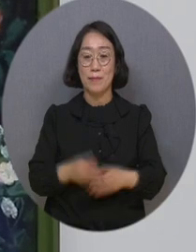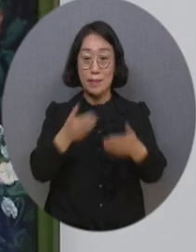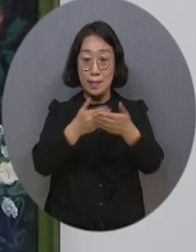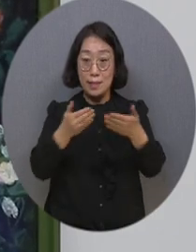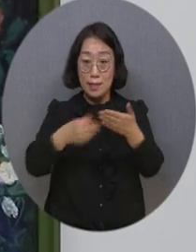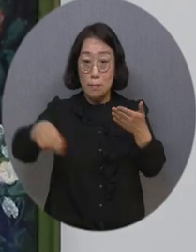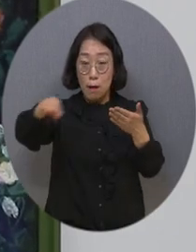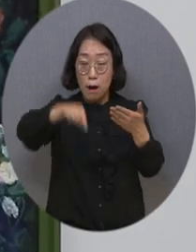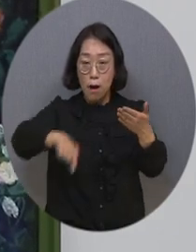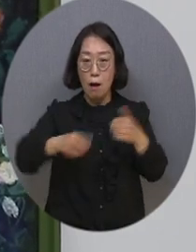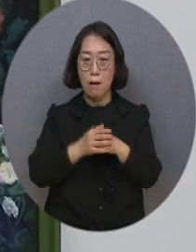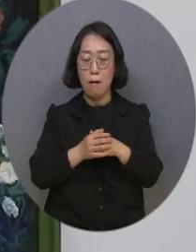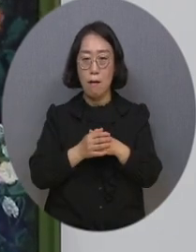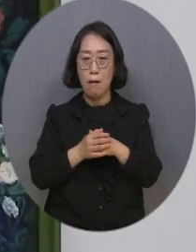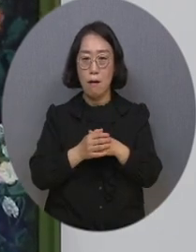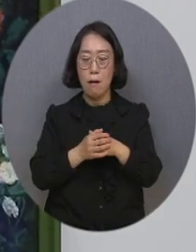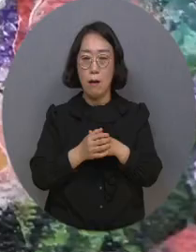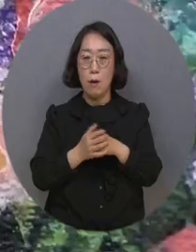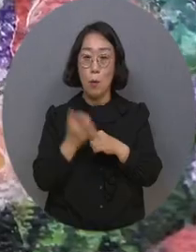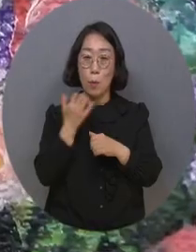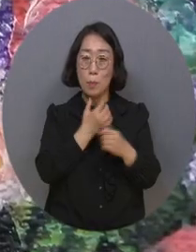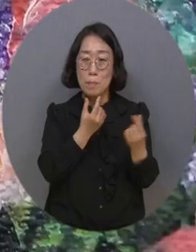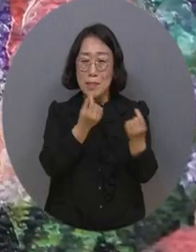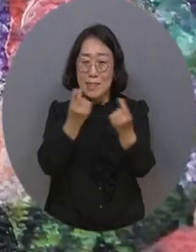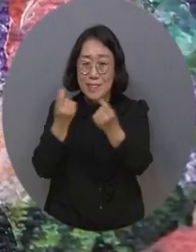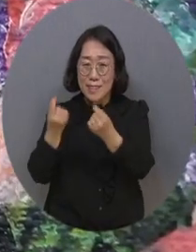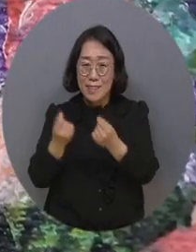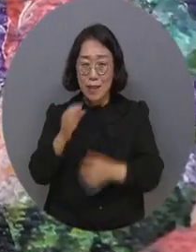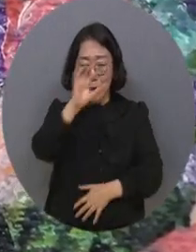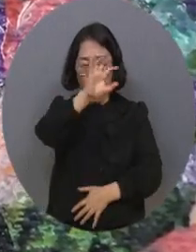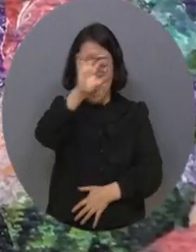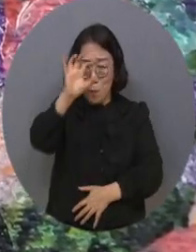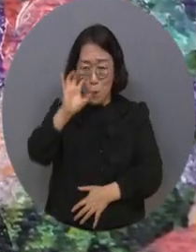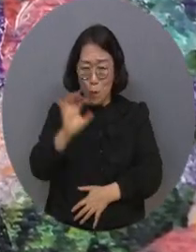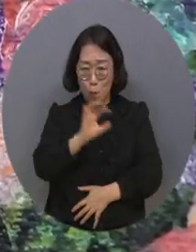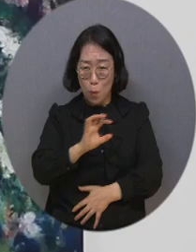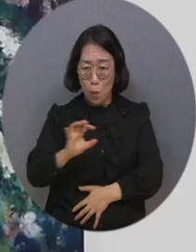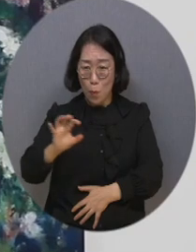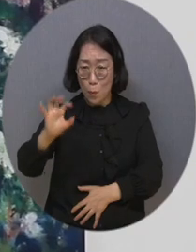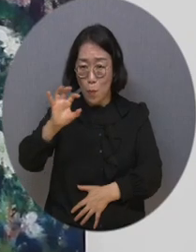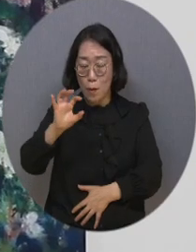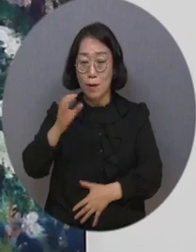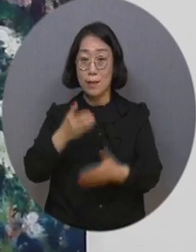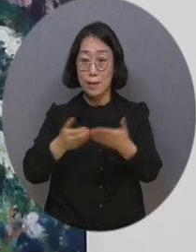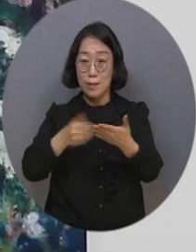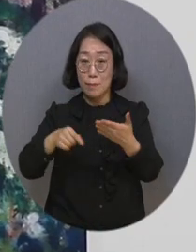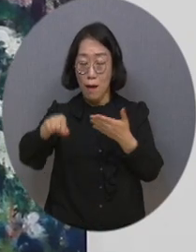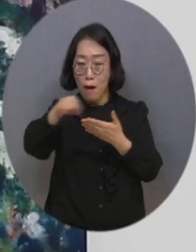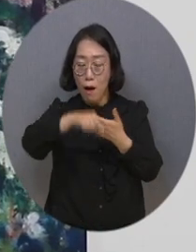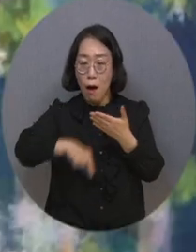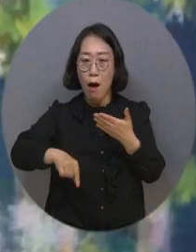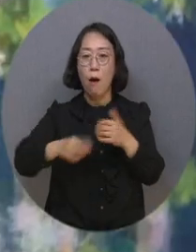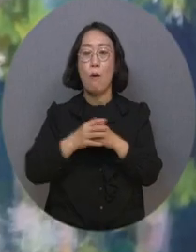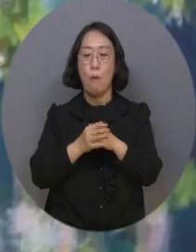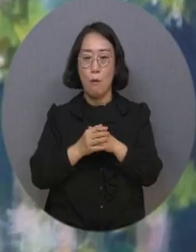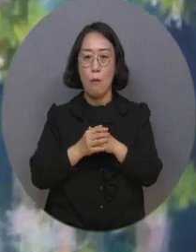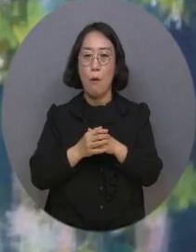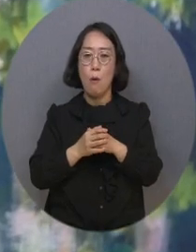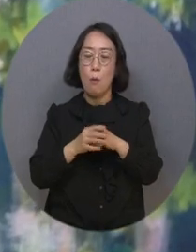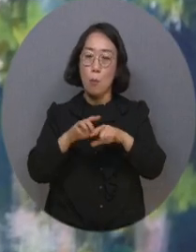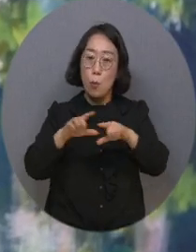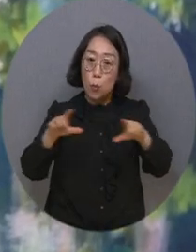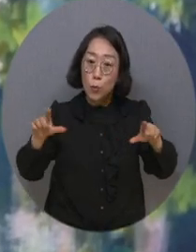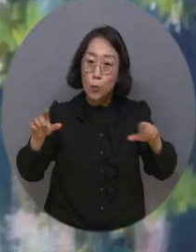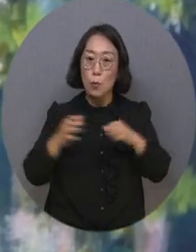작품 속 화면에는 모노톤의 유사한 꽃들이 반복적인 형태로 군집을 이루며 꽃의 다양성을 뺀 보편적인